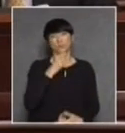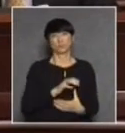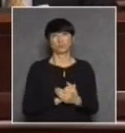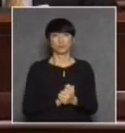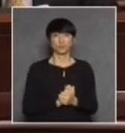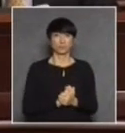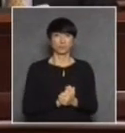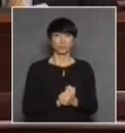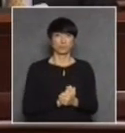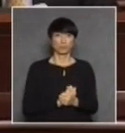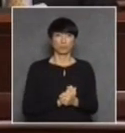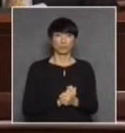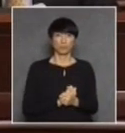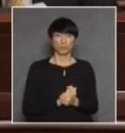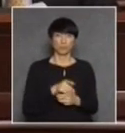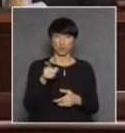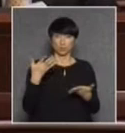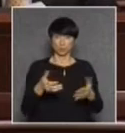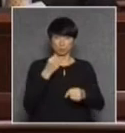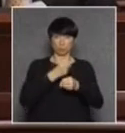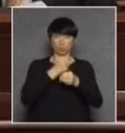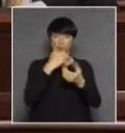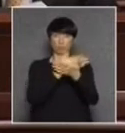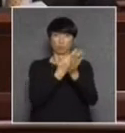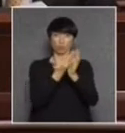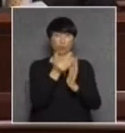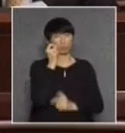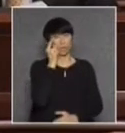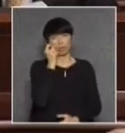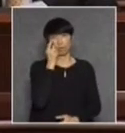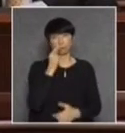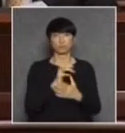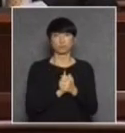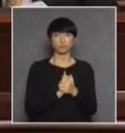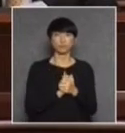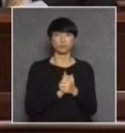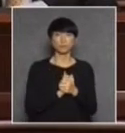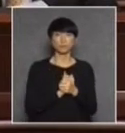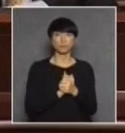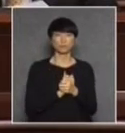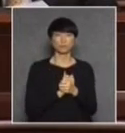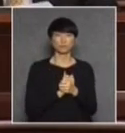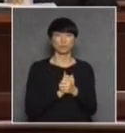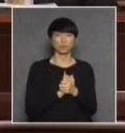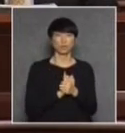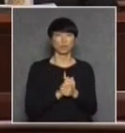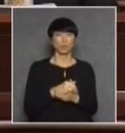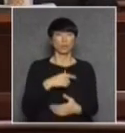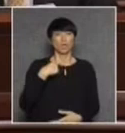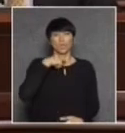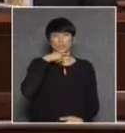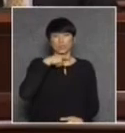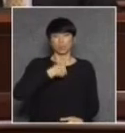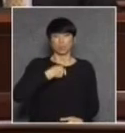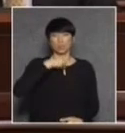咁佢而家搞呢啲嘢呢好奇怪喎，主席。我呢就試過作為公